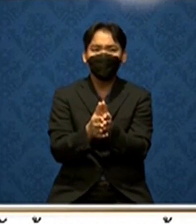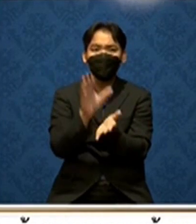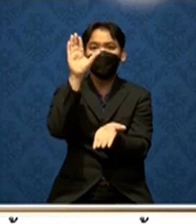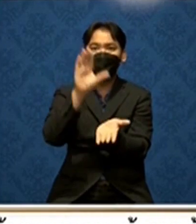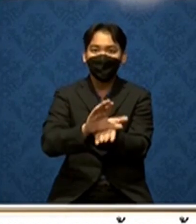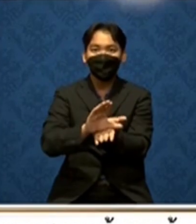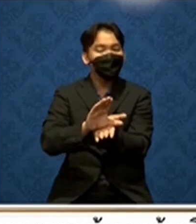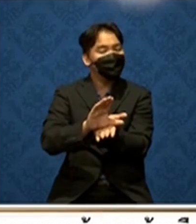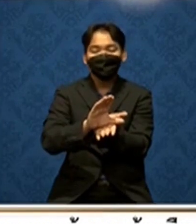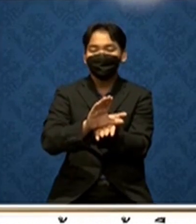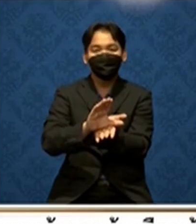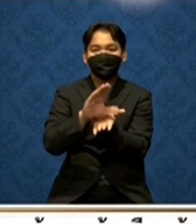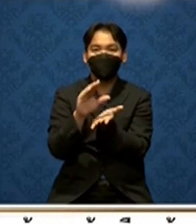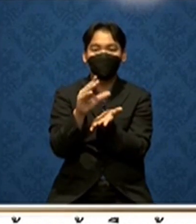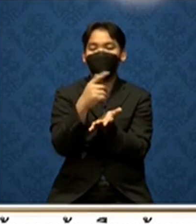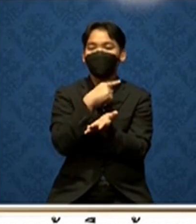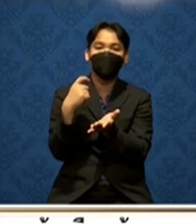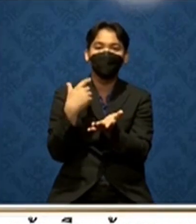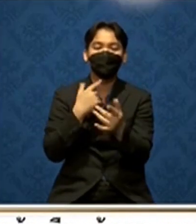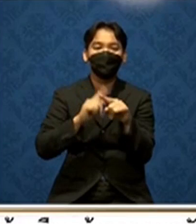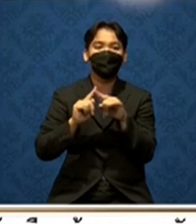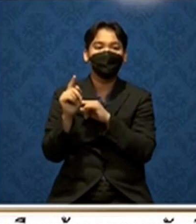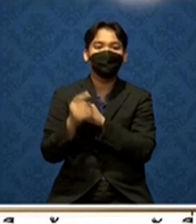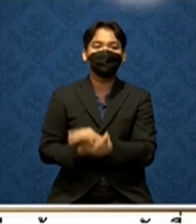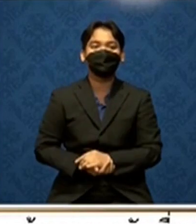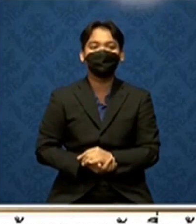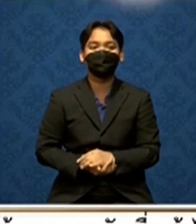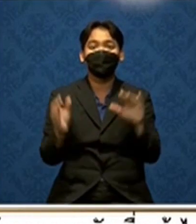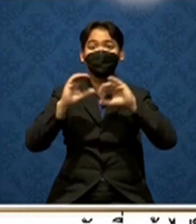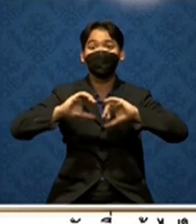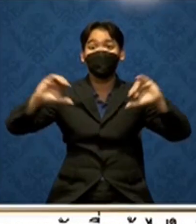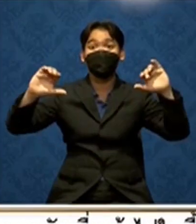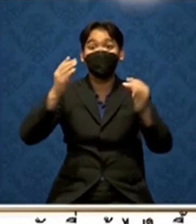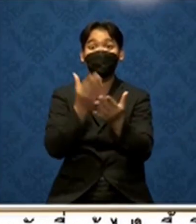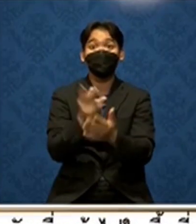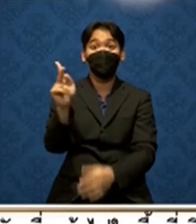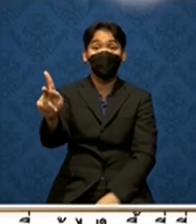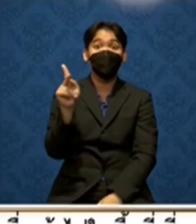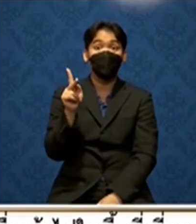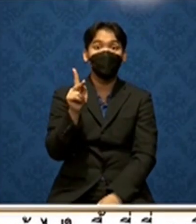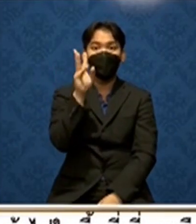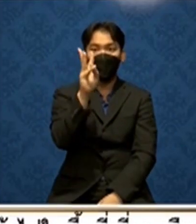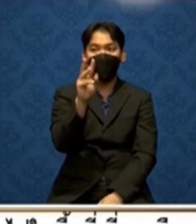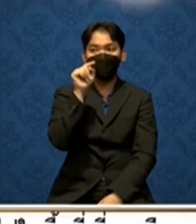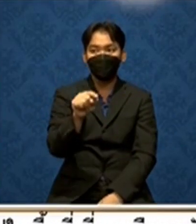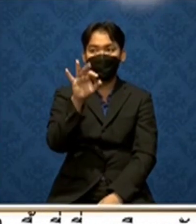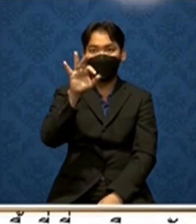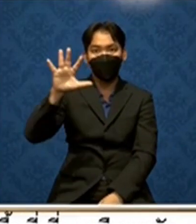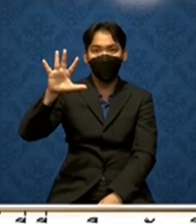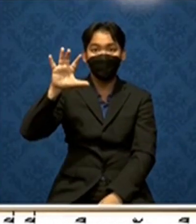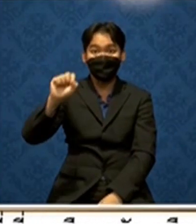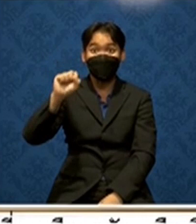ขาดดุลที่ร้ายยิ่งรัฐต้องกู้เงินชดเชยสูงถึง 6.95 แสนล้านบ